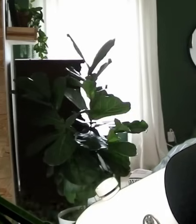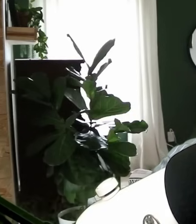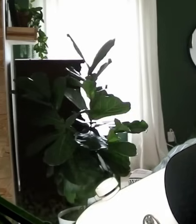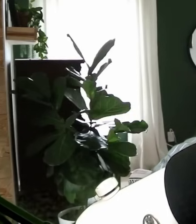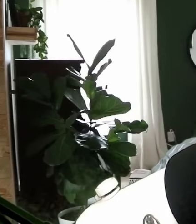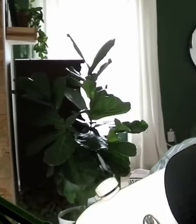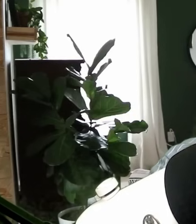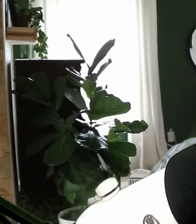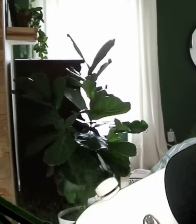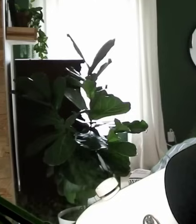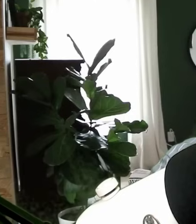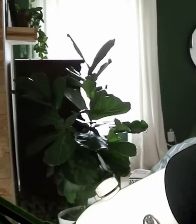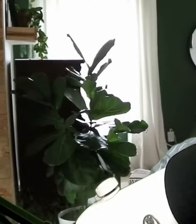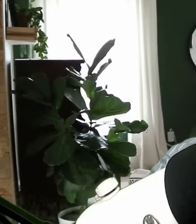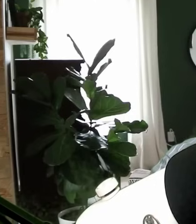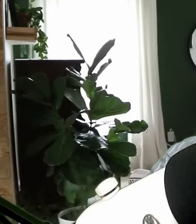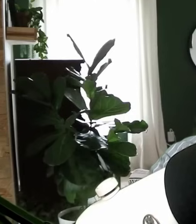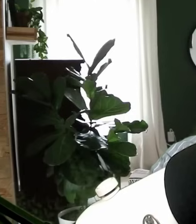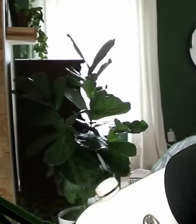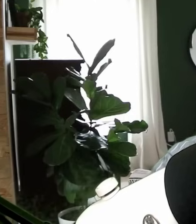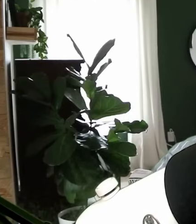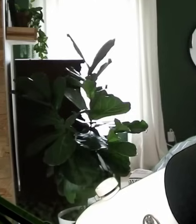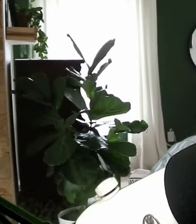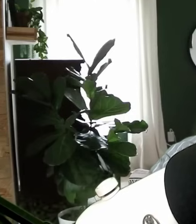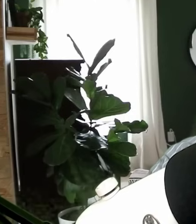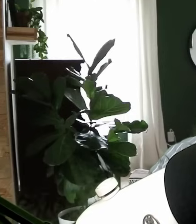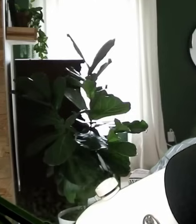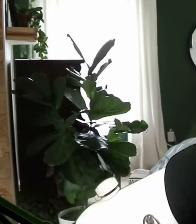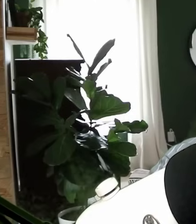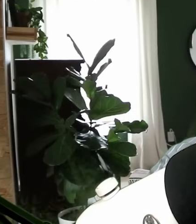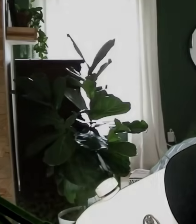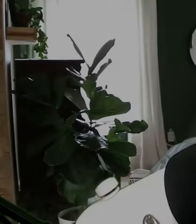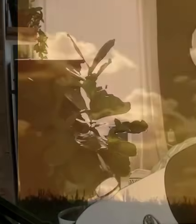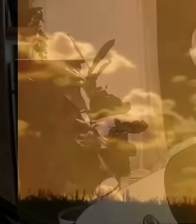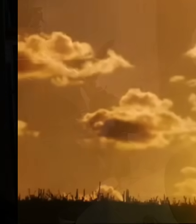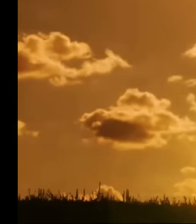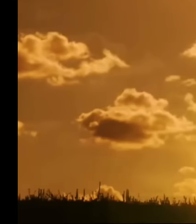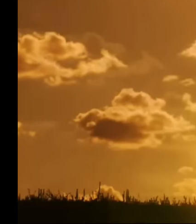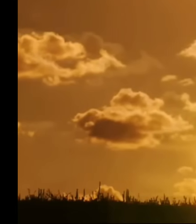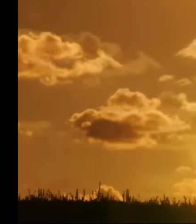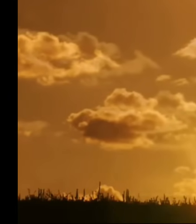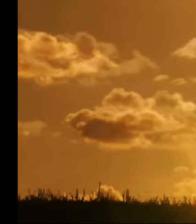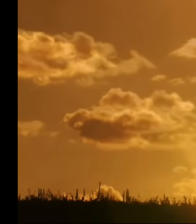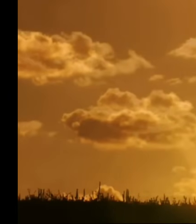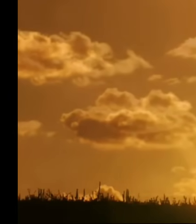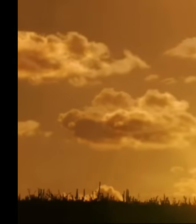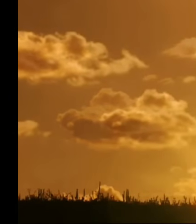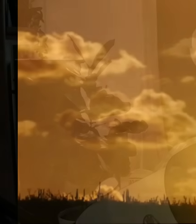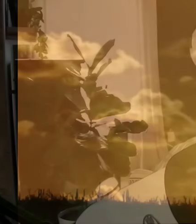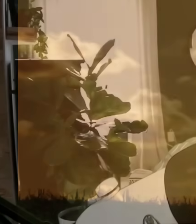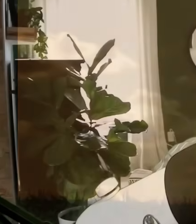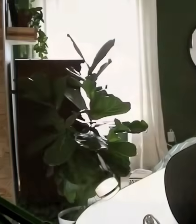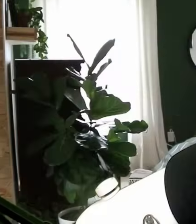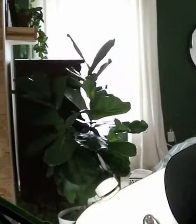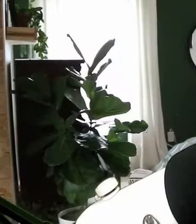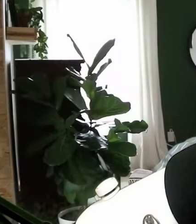nilang liyot, doon na sila. For them, na kung mag-iiba pa sila tapos the rest of the household, for example, is sarado, sagrado, katoliko, ano